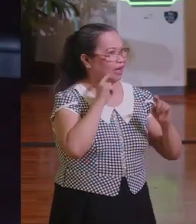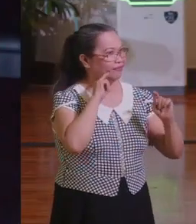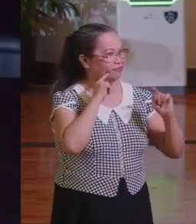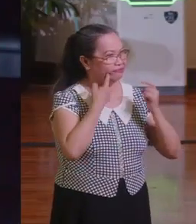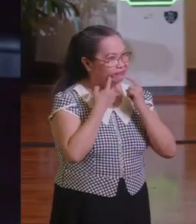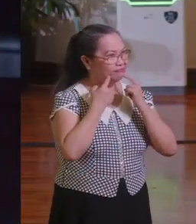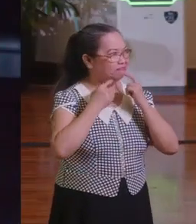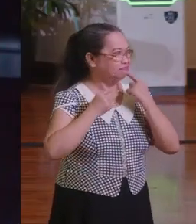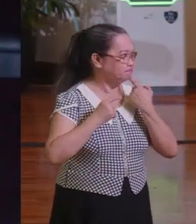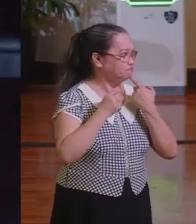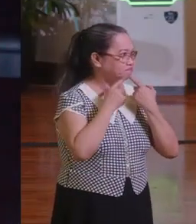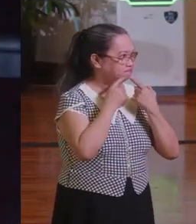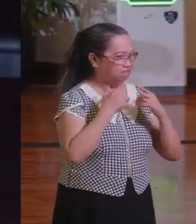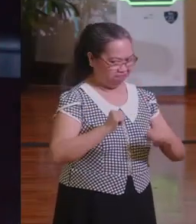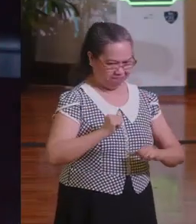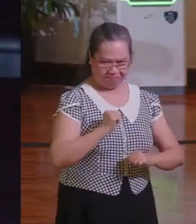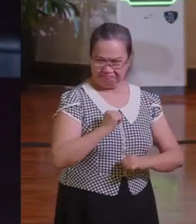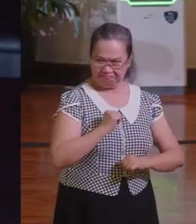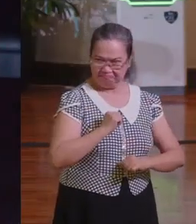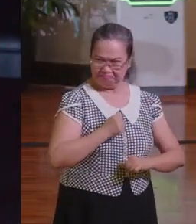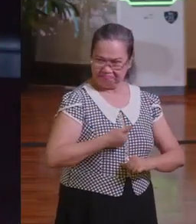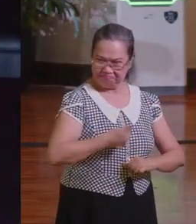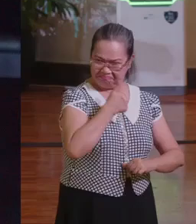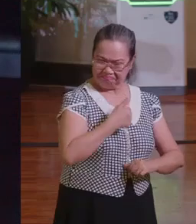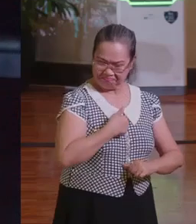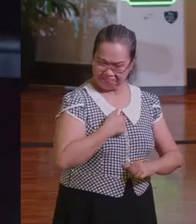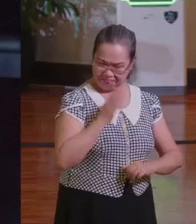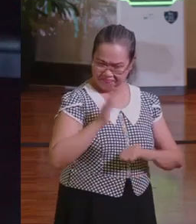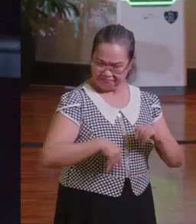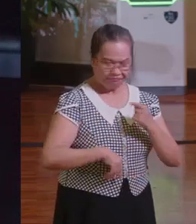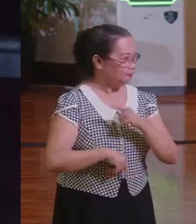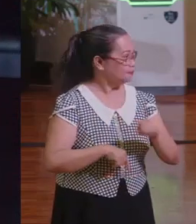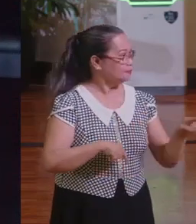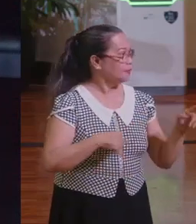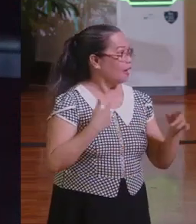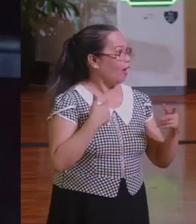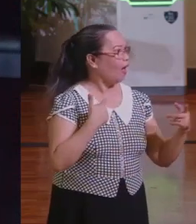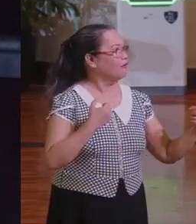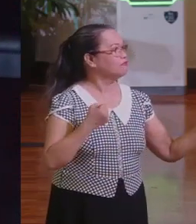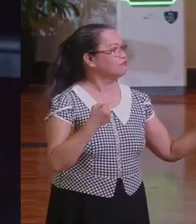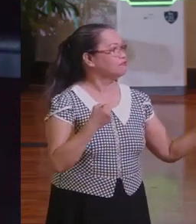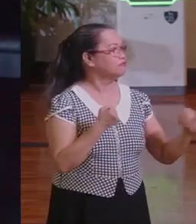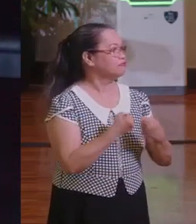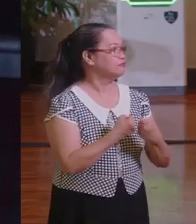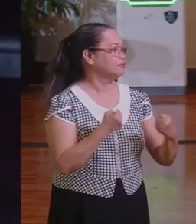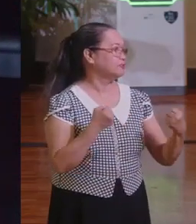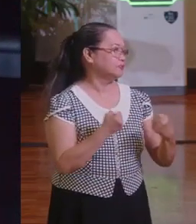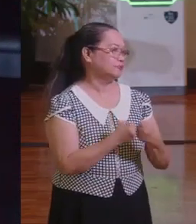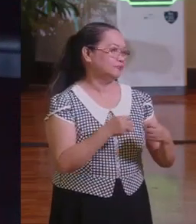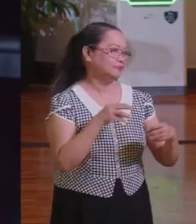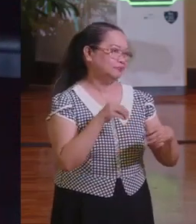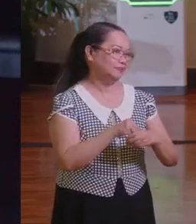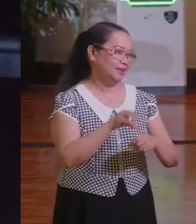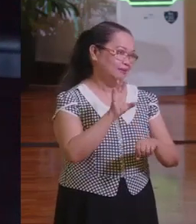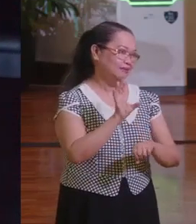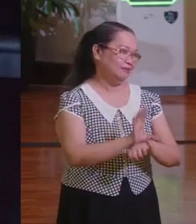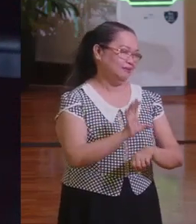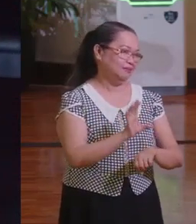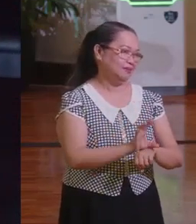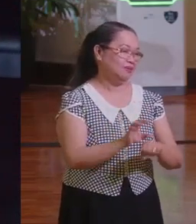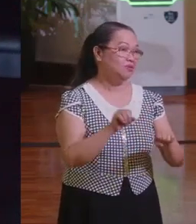inggitan, nagkakaroon ng payabangan, nagkakaroon ng pagtutunggali sa loob ng iglesia. Kaya